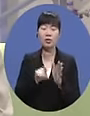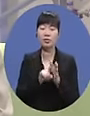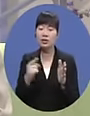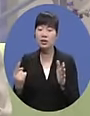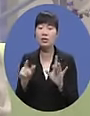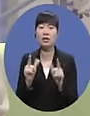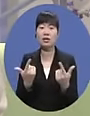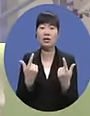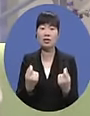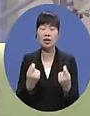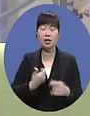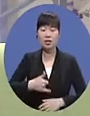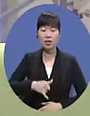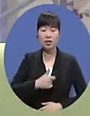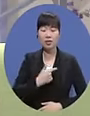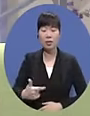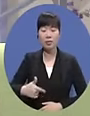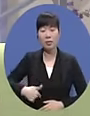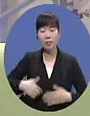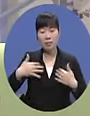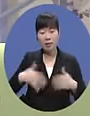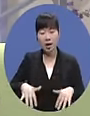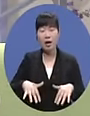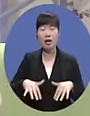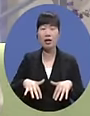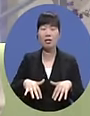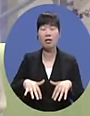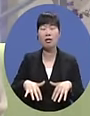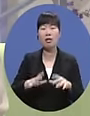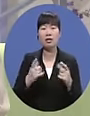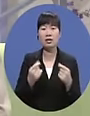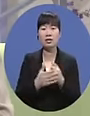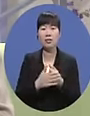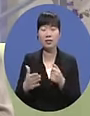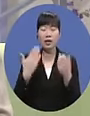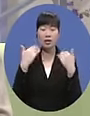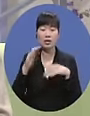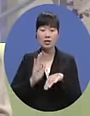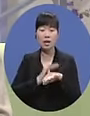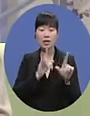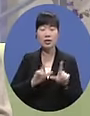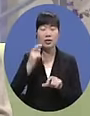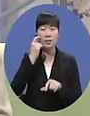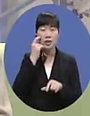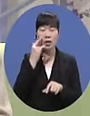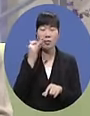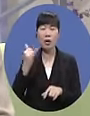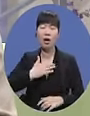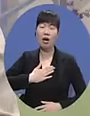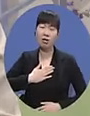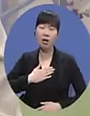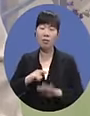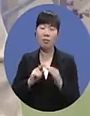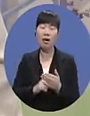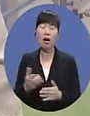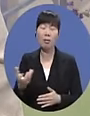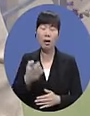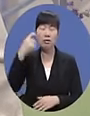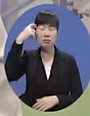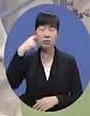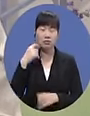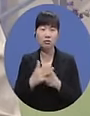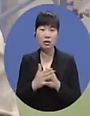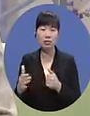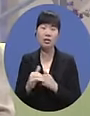것 같아요. 아이가 너무 착하고 여린 아이였던 것 같아서 자기가 학교에서 잘 못 지내는 것을 부모가 알고 마음 아파했던 면도 그렇죠. 있는